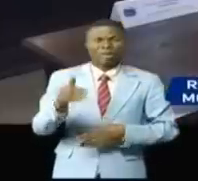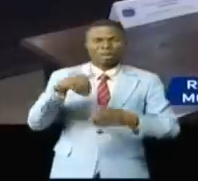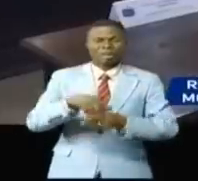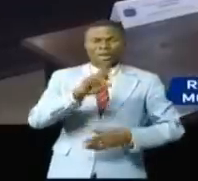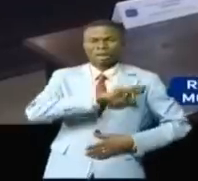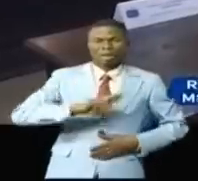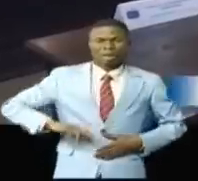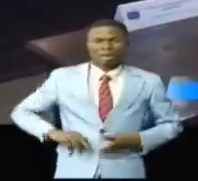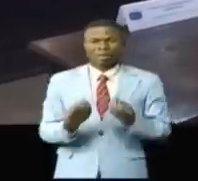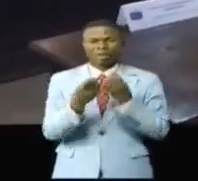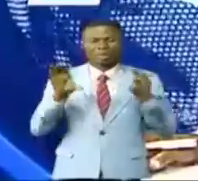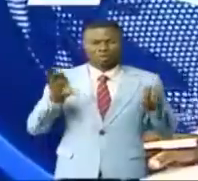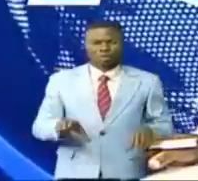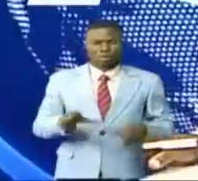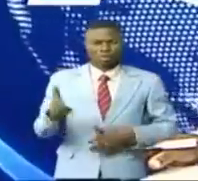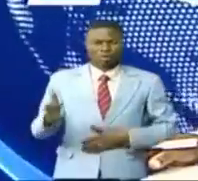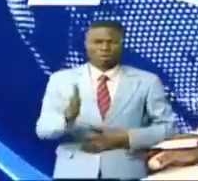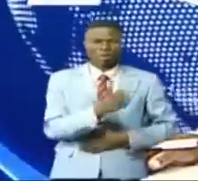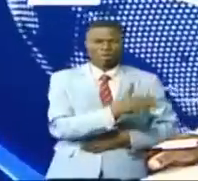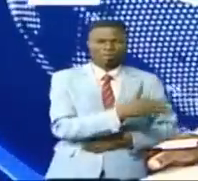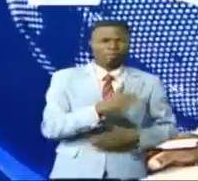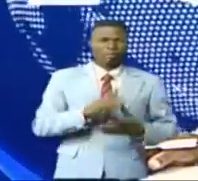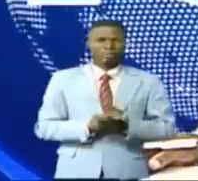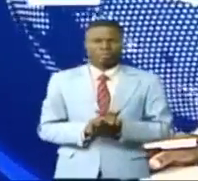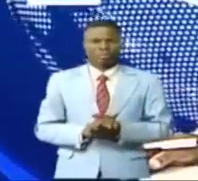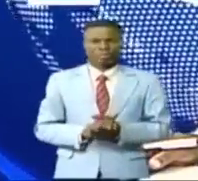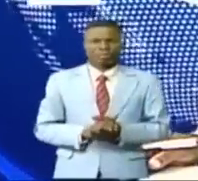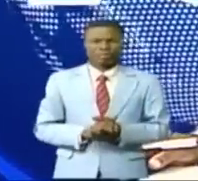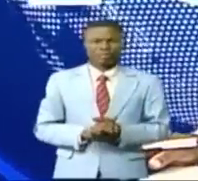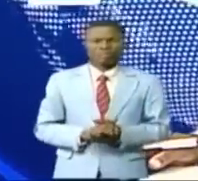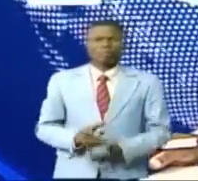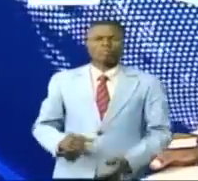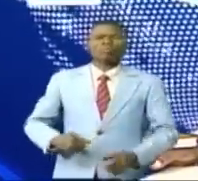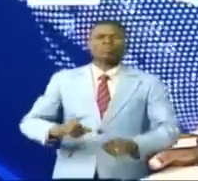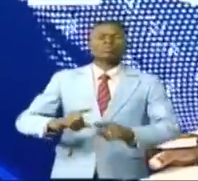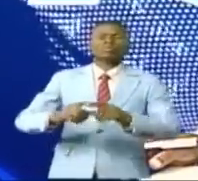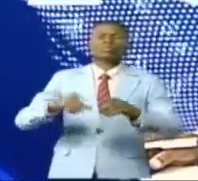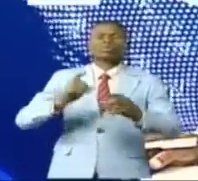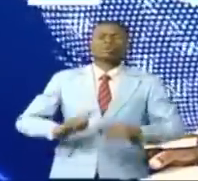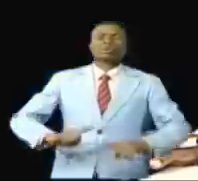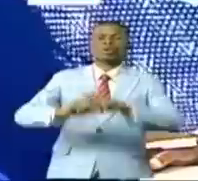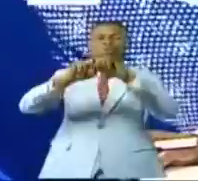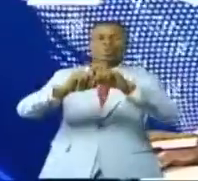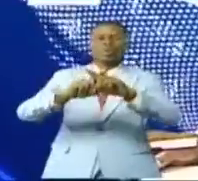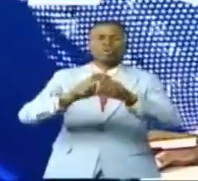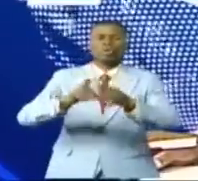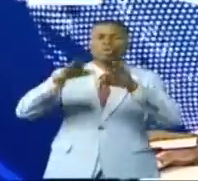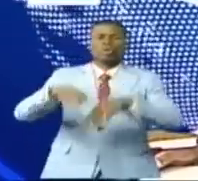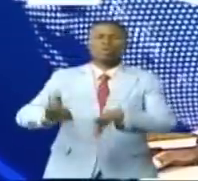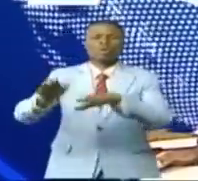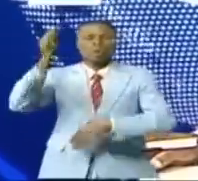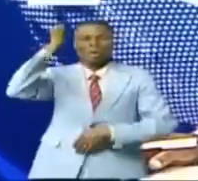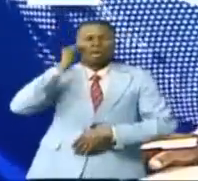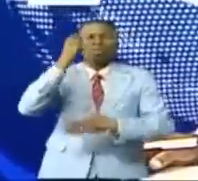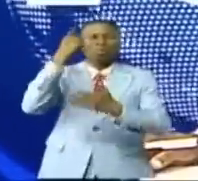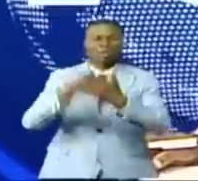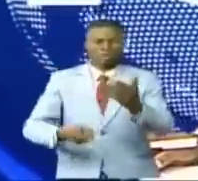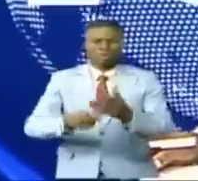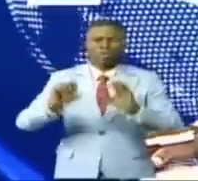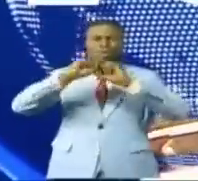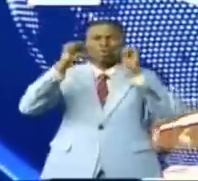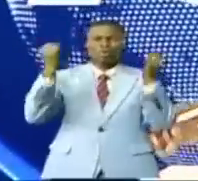République démocratique du Congo. Qu'est-ce qui oppose la Congolaise de voie maritime à la société